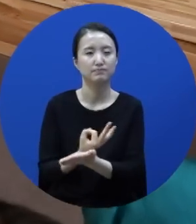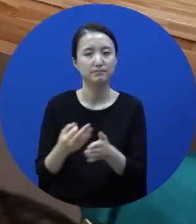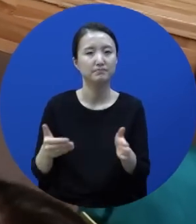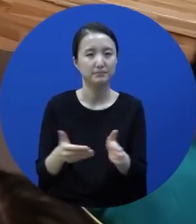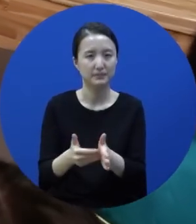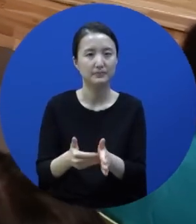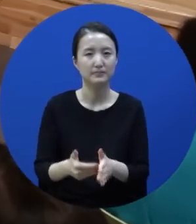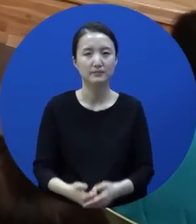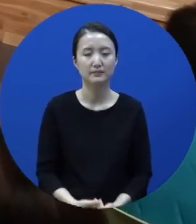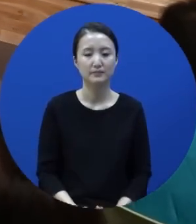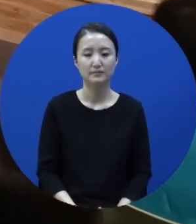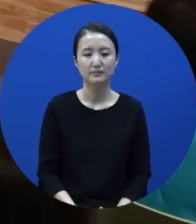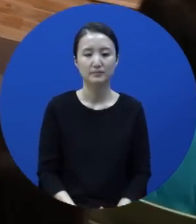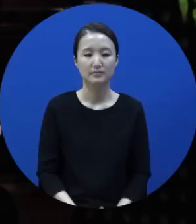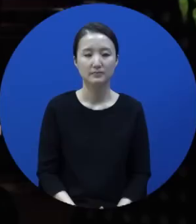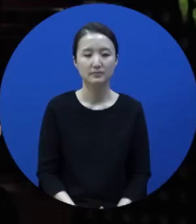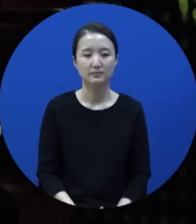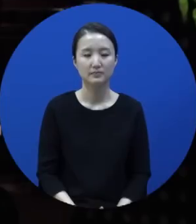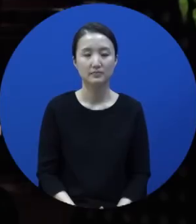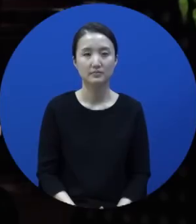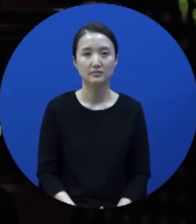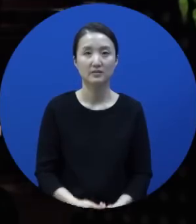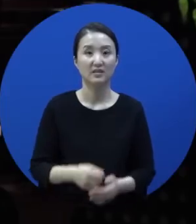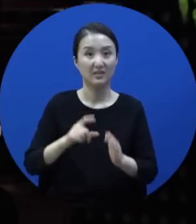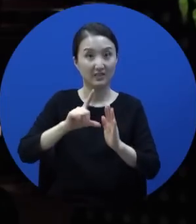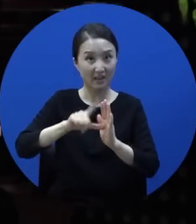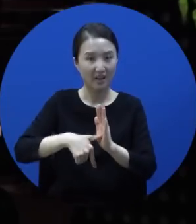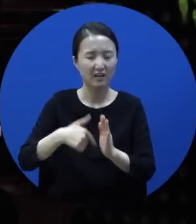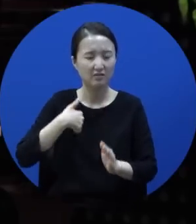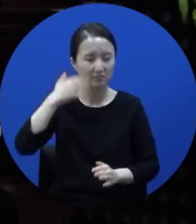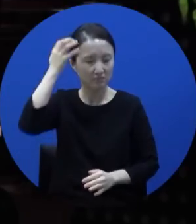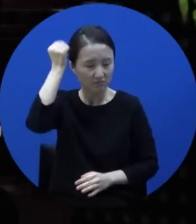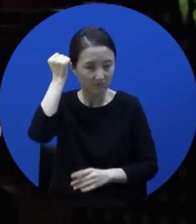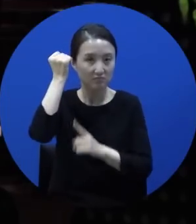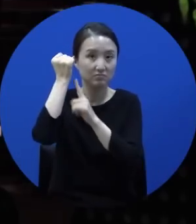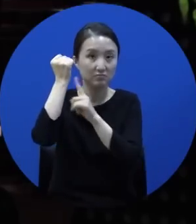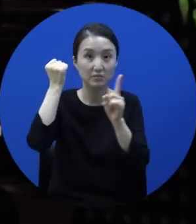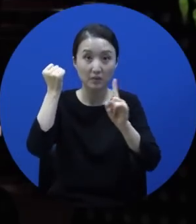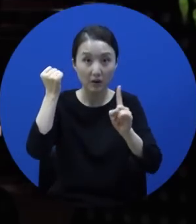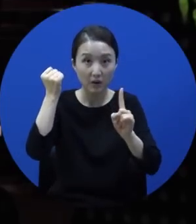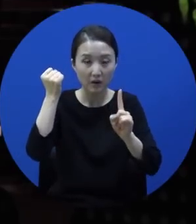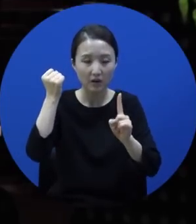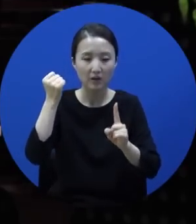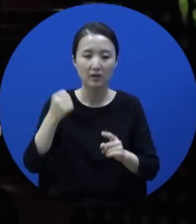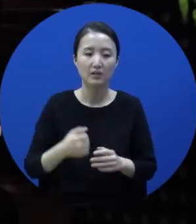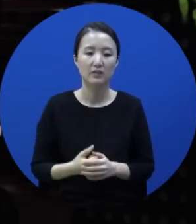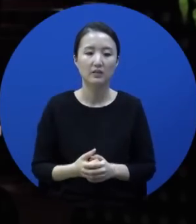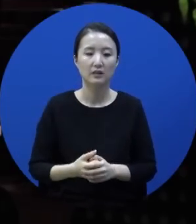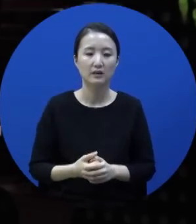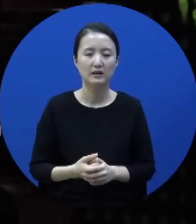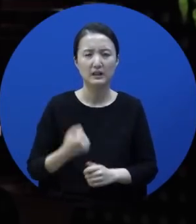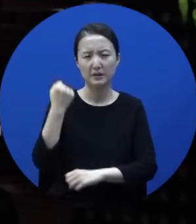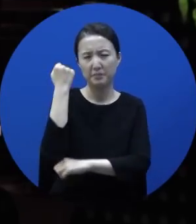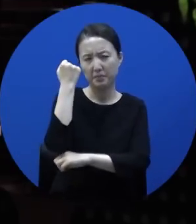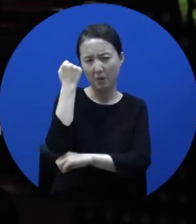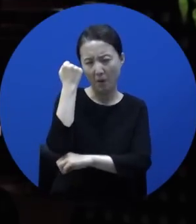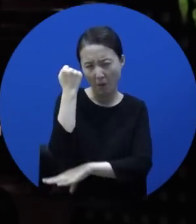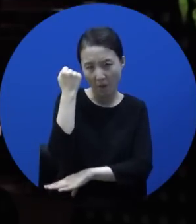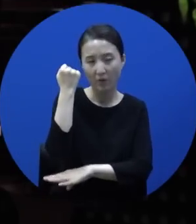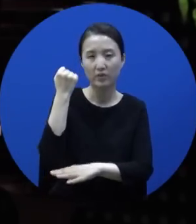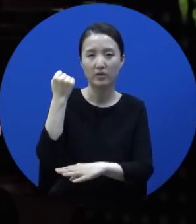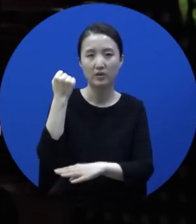수도 있었어요. 근데 그 안에서 제가 집중했던 건 뭐였냐면요. 다른 게 아니었어요. 이런 본질적인